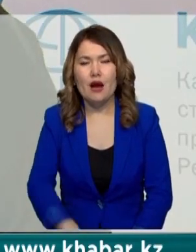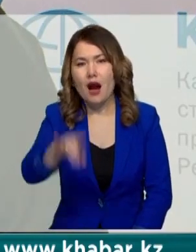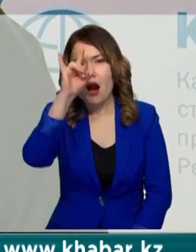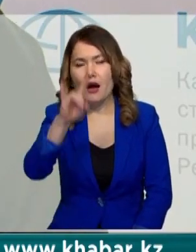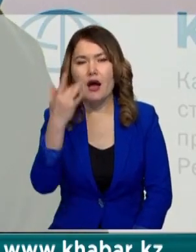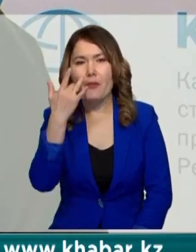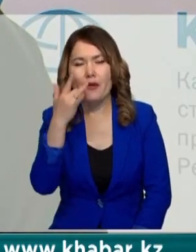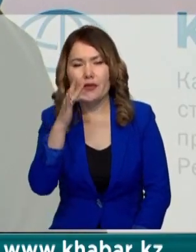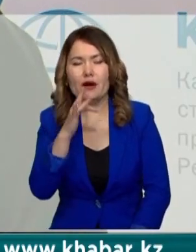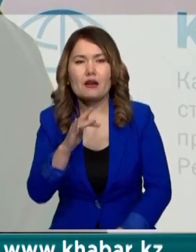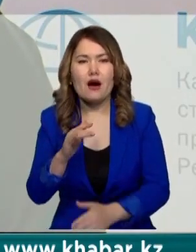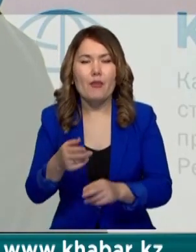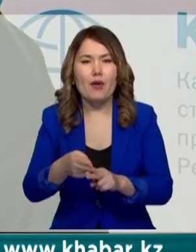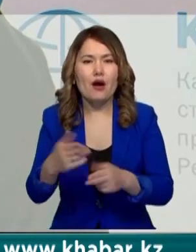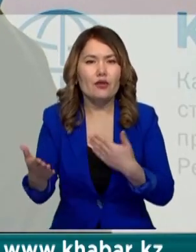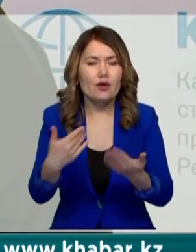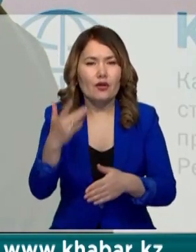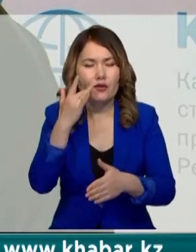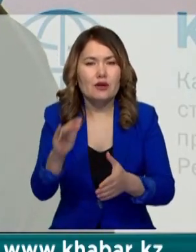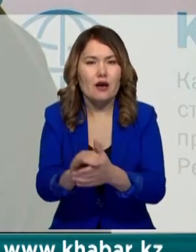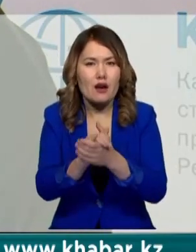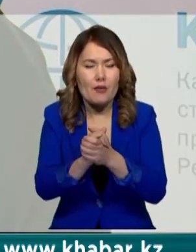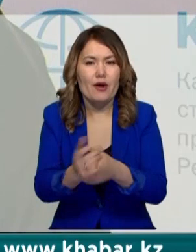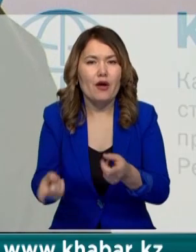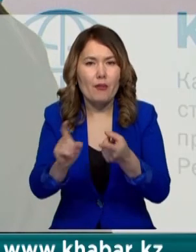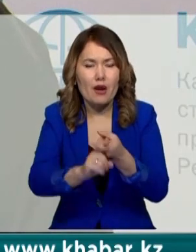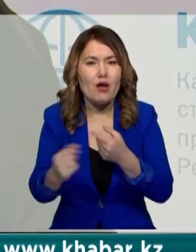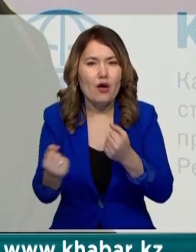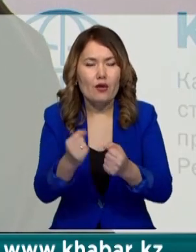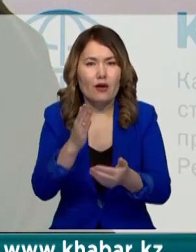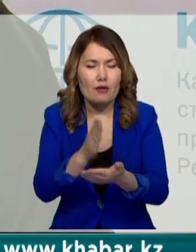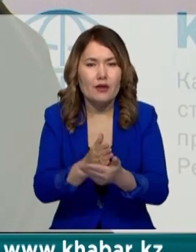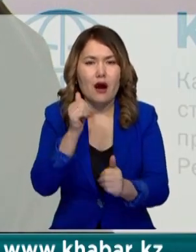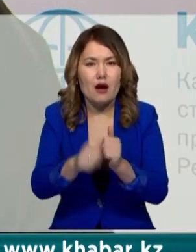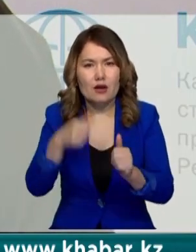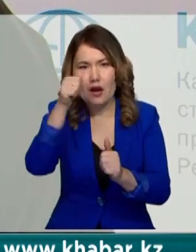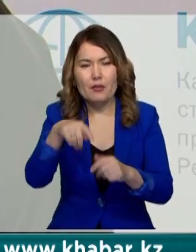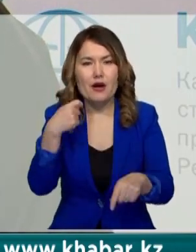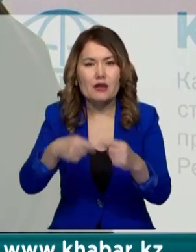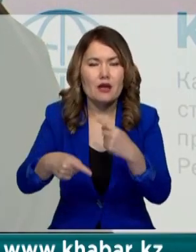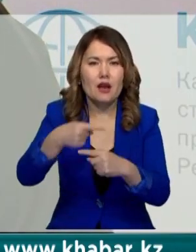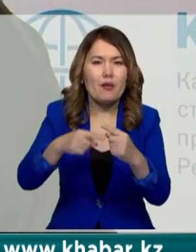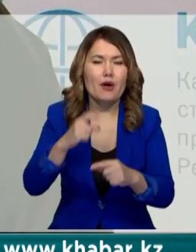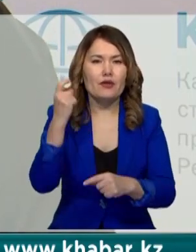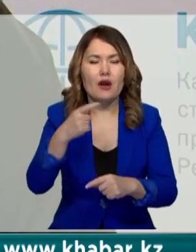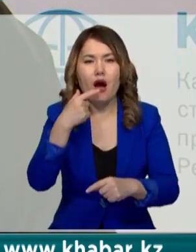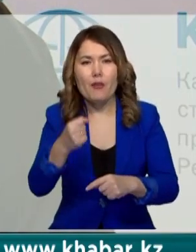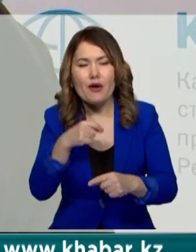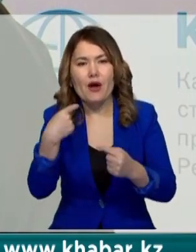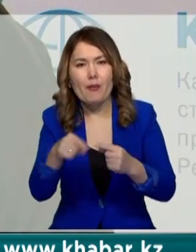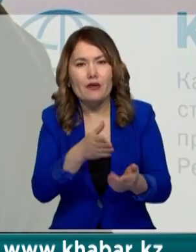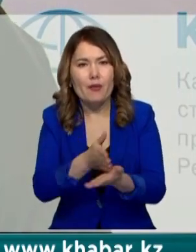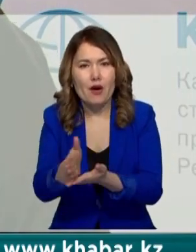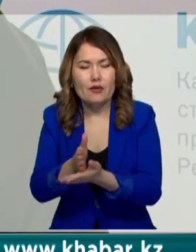Қазақстан мен Америка құрама штаттары арасында өте жемісті және тиімді байланыс орнаған. Жылдан жылға біздің сауда экономикалық әскери және басқа да